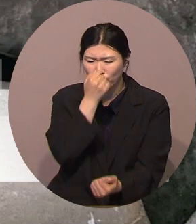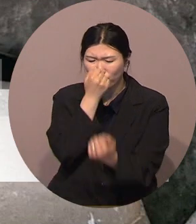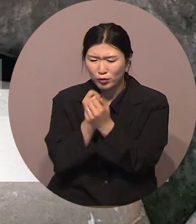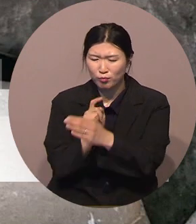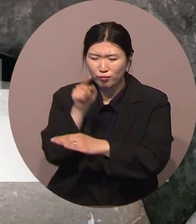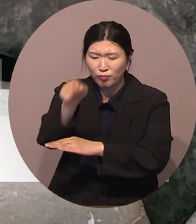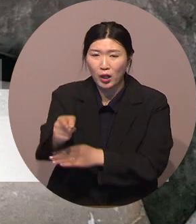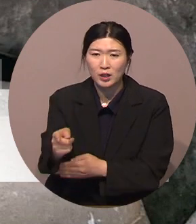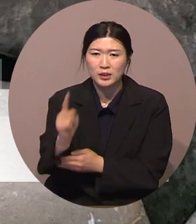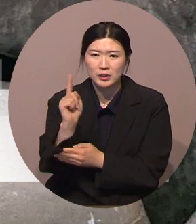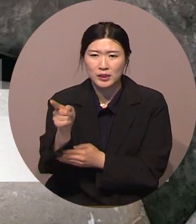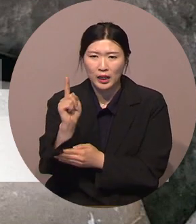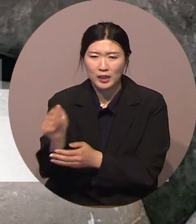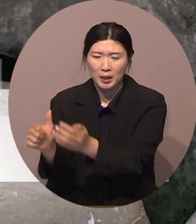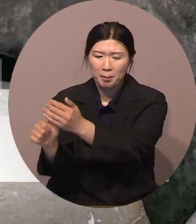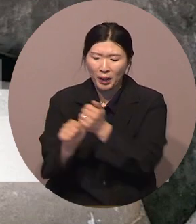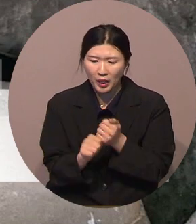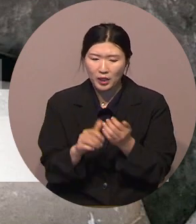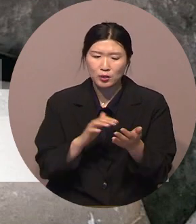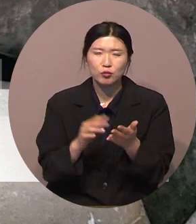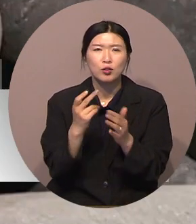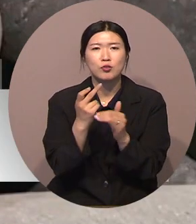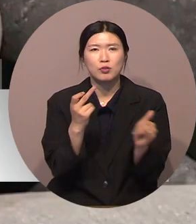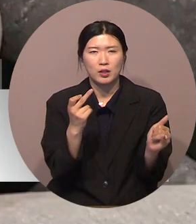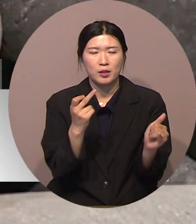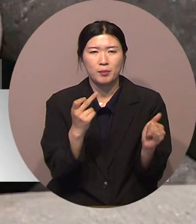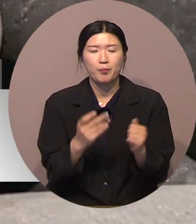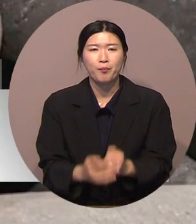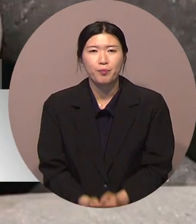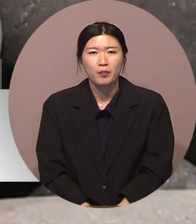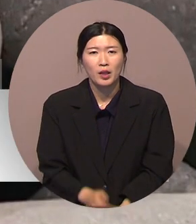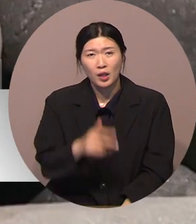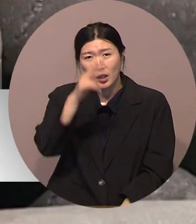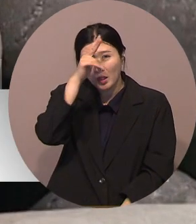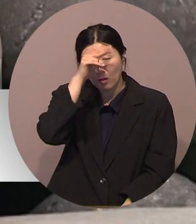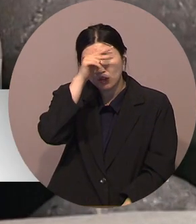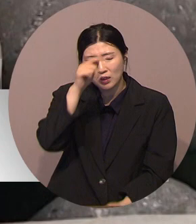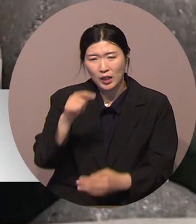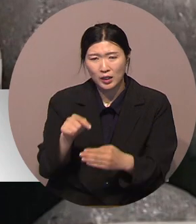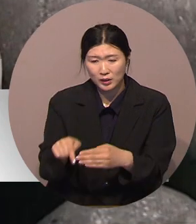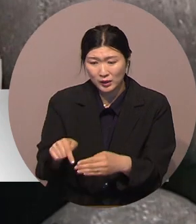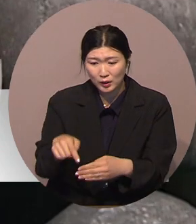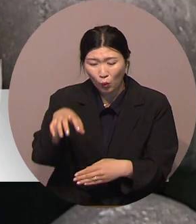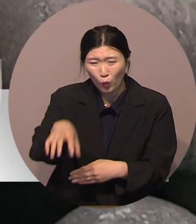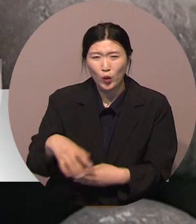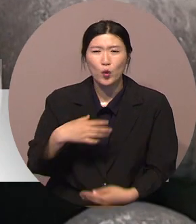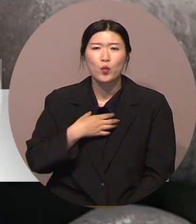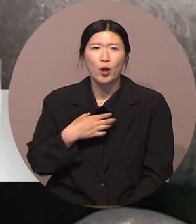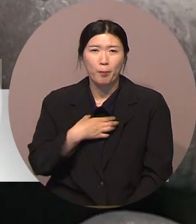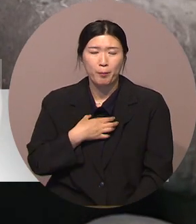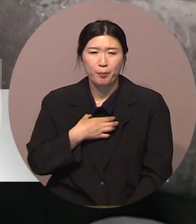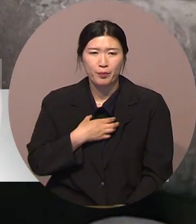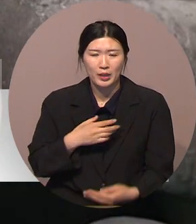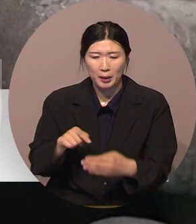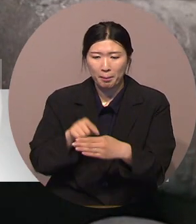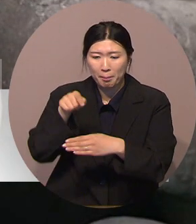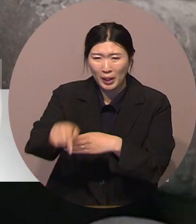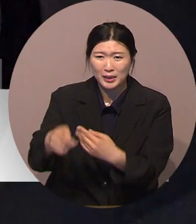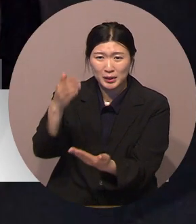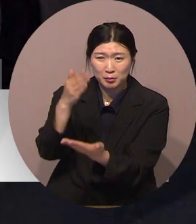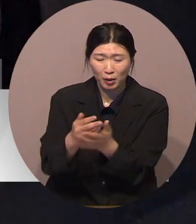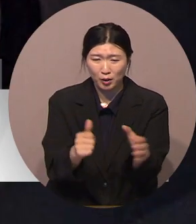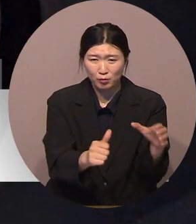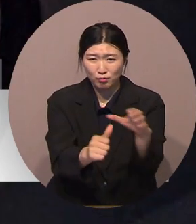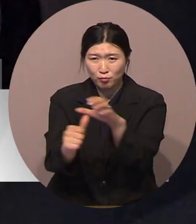뒤 낚시객 12명을 적발했습니다 해경은 임명 사고를 막기 위해 이달들어 안 외향 테트라포드